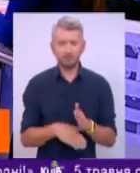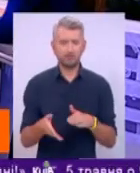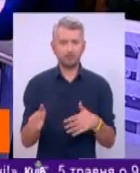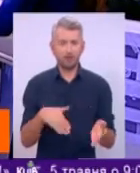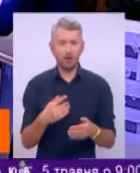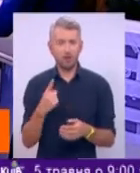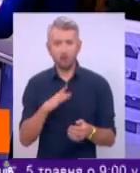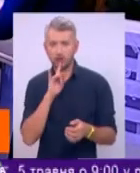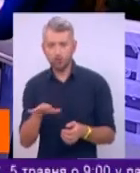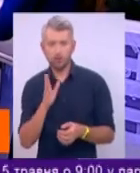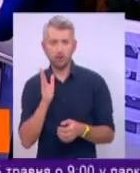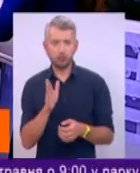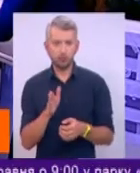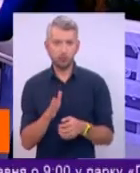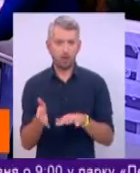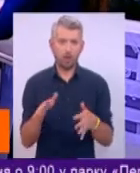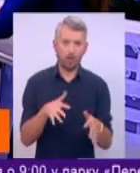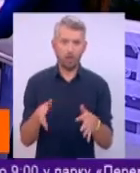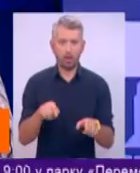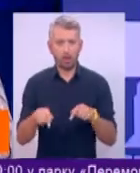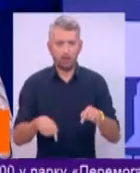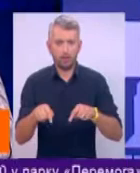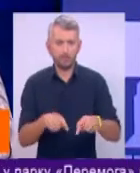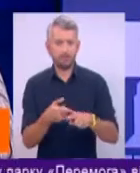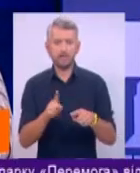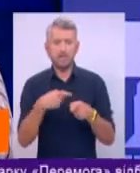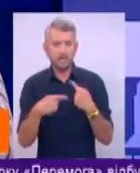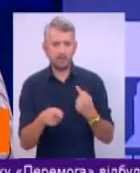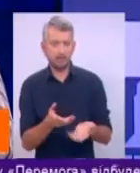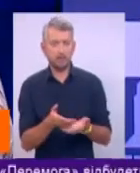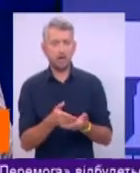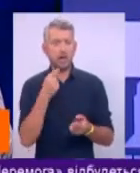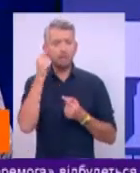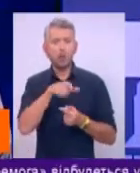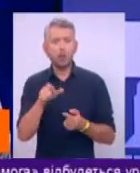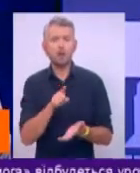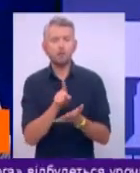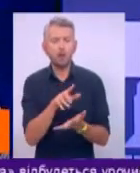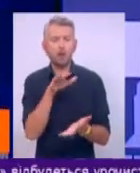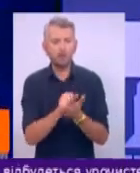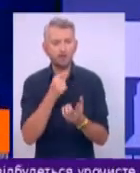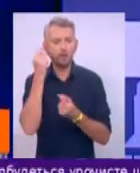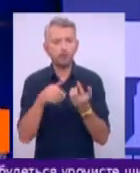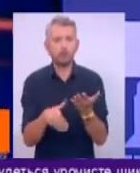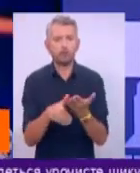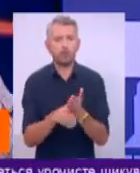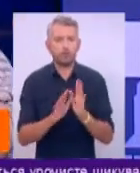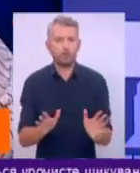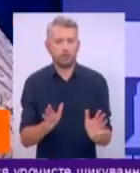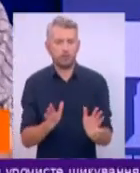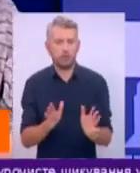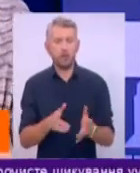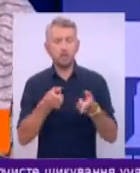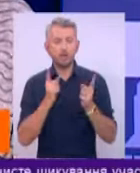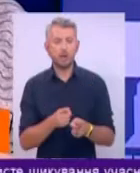не буде, буде складати, буде падати, западати. Але це різні речі. Психологи мають займатися психологічною допомогою.